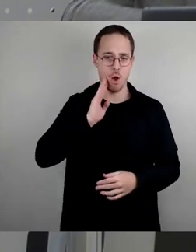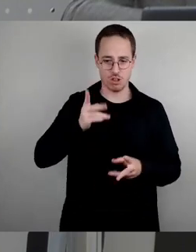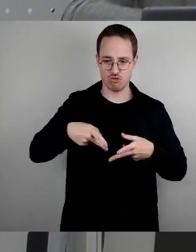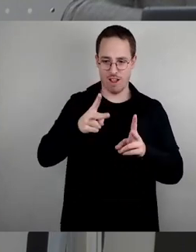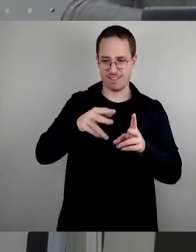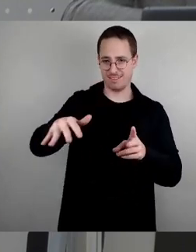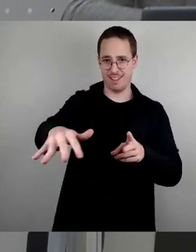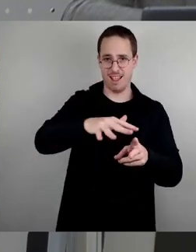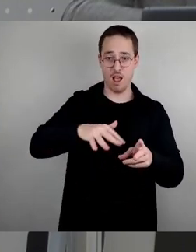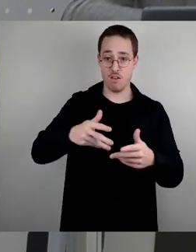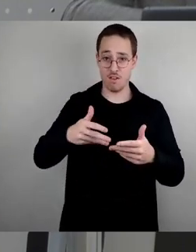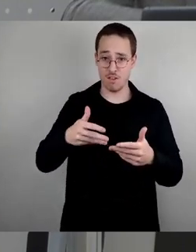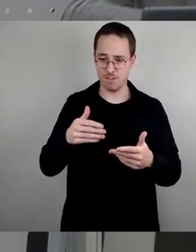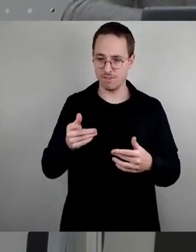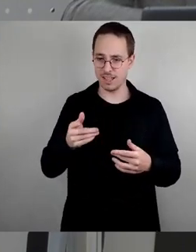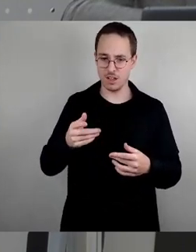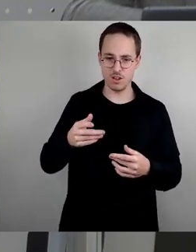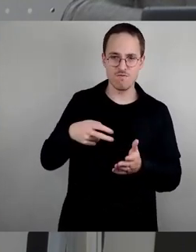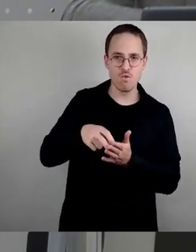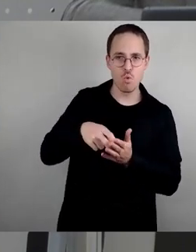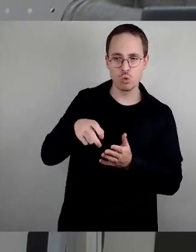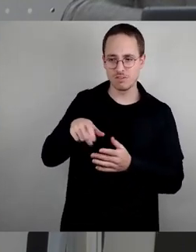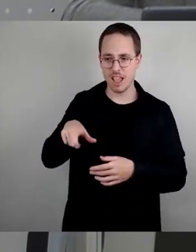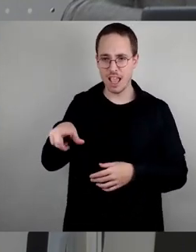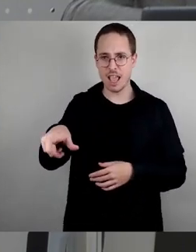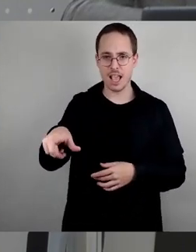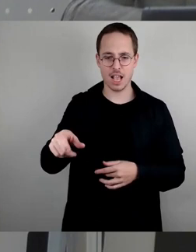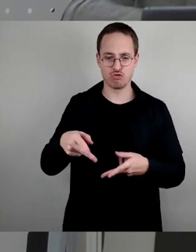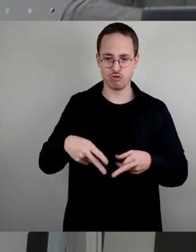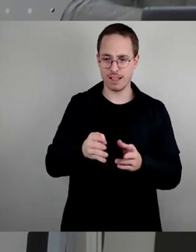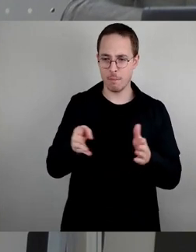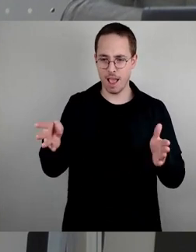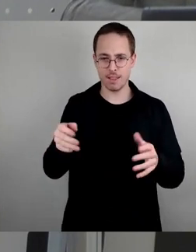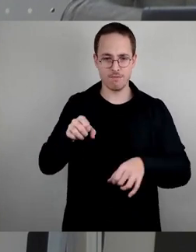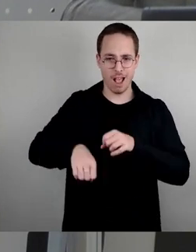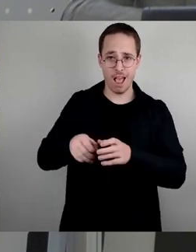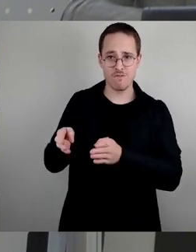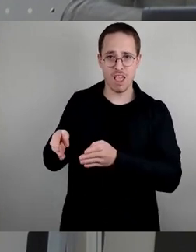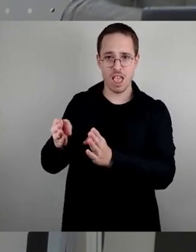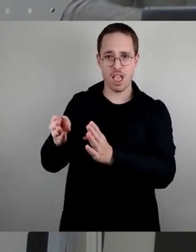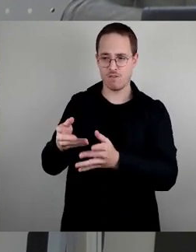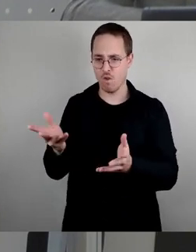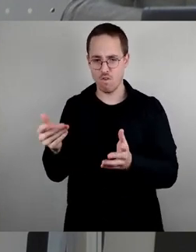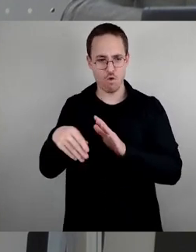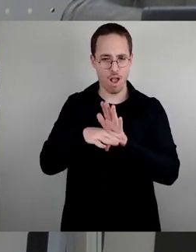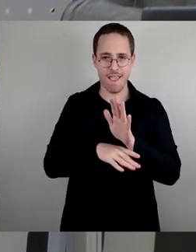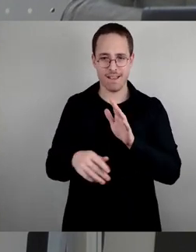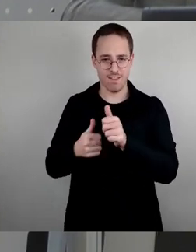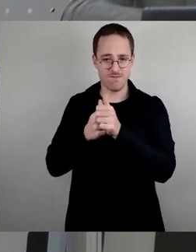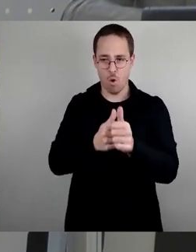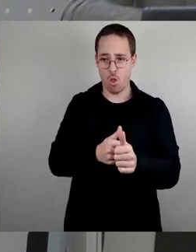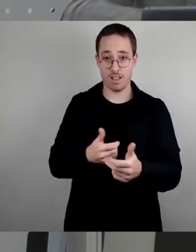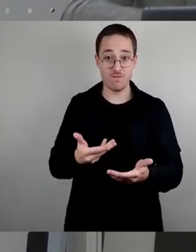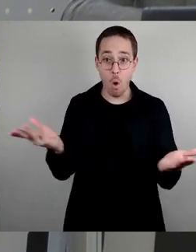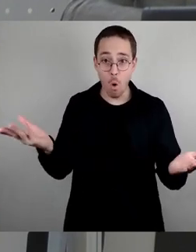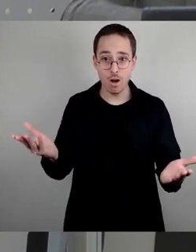an irgendeiner Stelle, ob das Fußweg ist, ob das Straßenbreite ist, ob das Radweg ist, wo wir irgendwo welche Regeln einhalten, die irgendwo aufgeschrieben sind. Wir sind überall